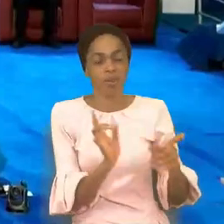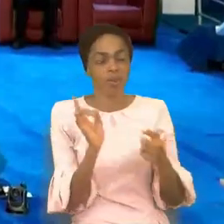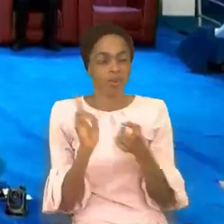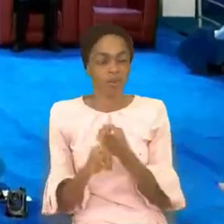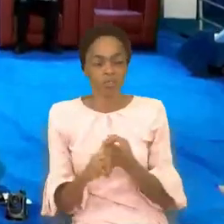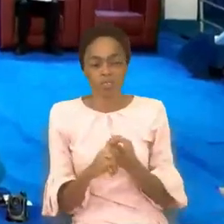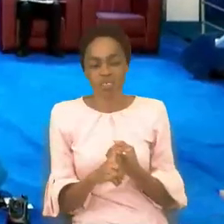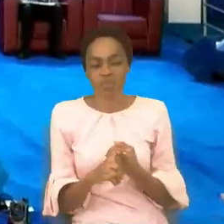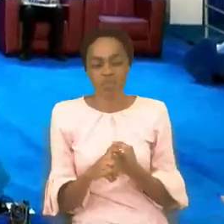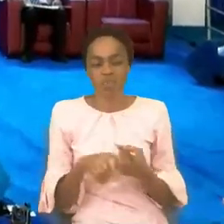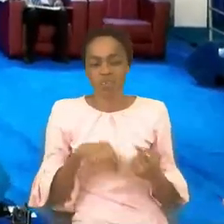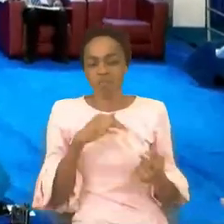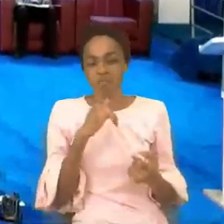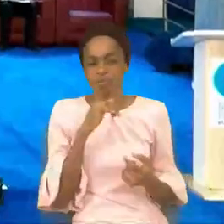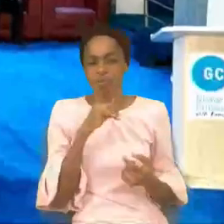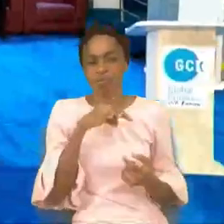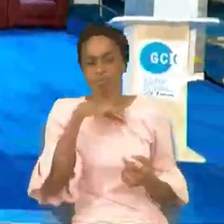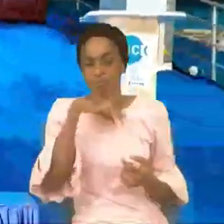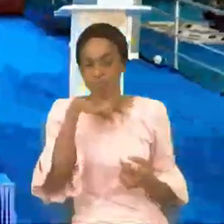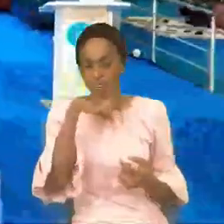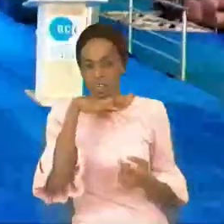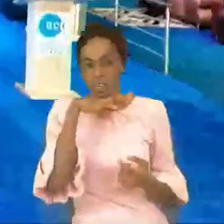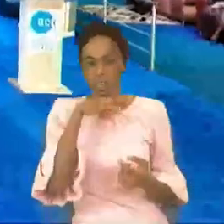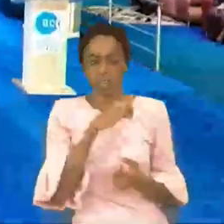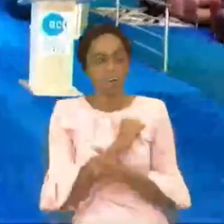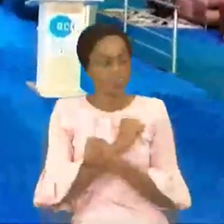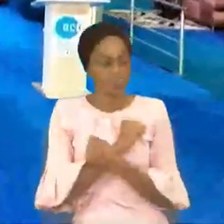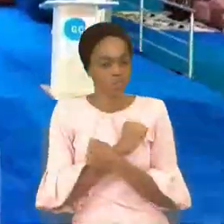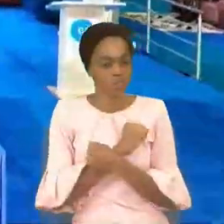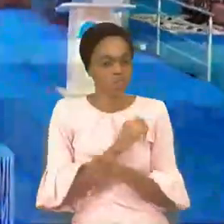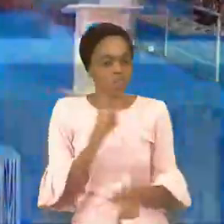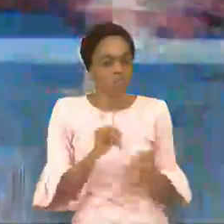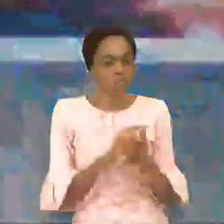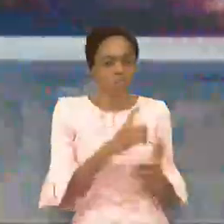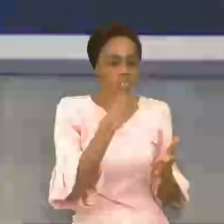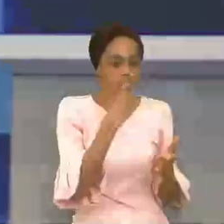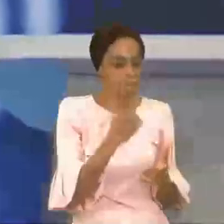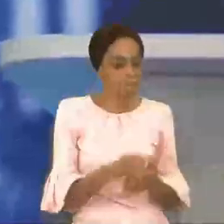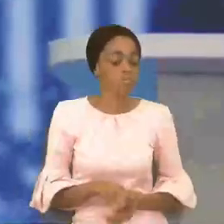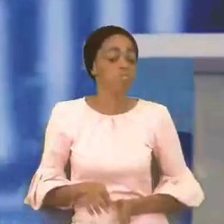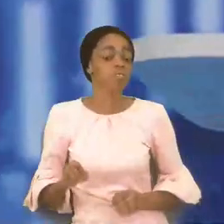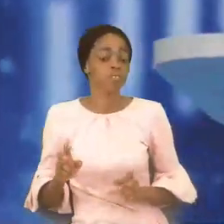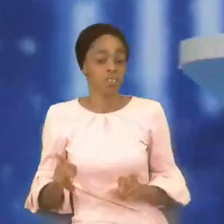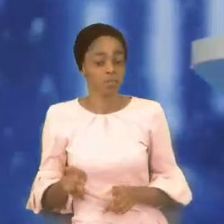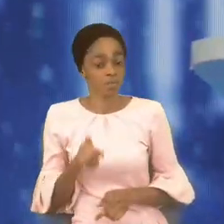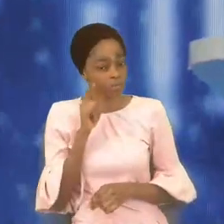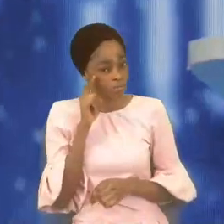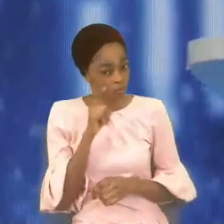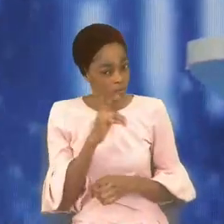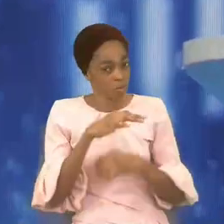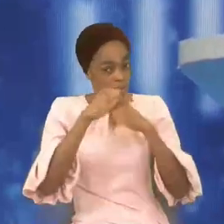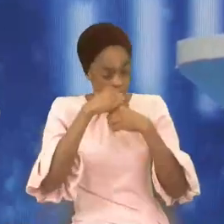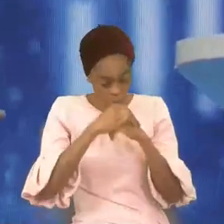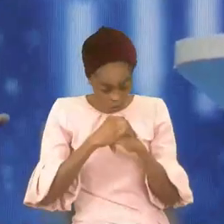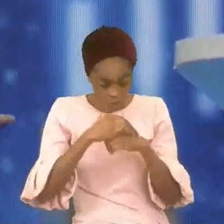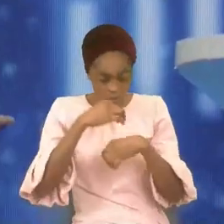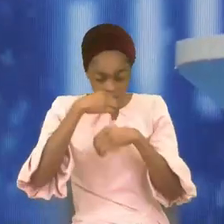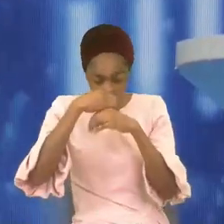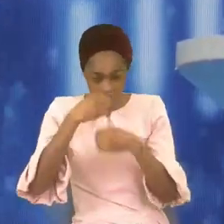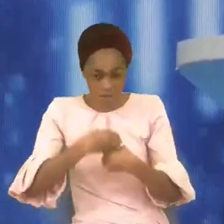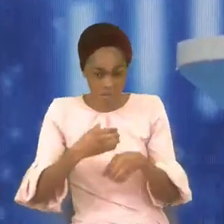infâmes. Car ceux-là qui disent, d'accord, ils adorent la créature, ils adorent